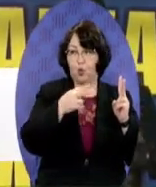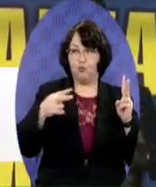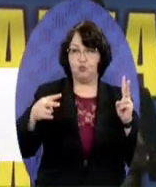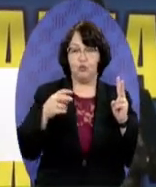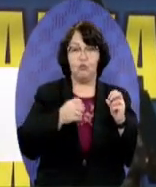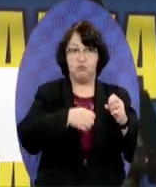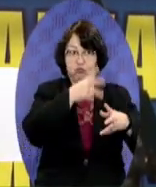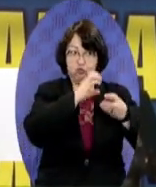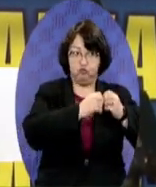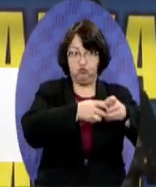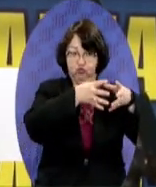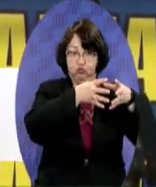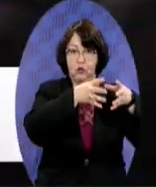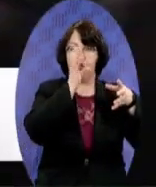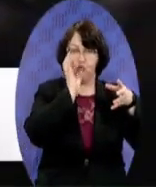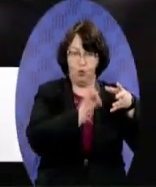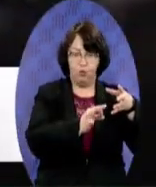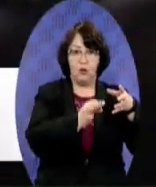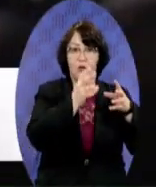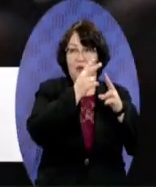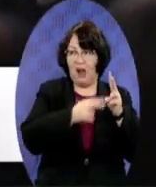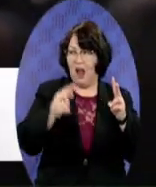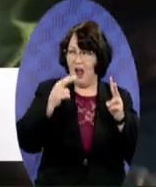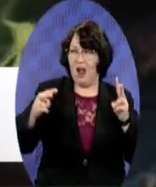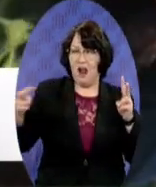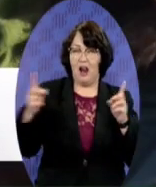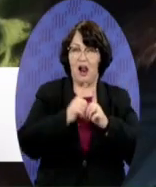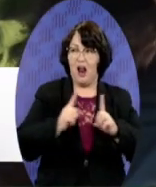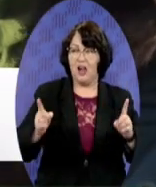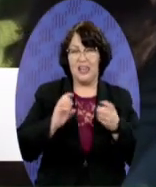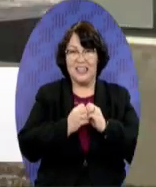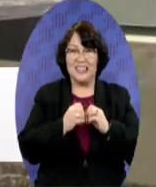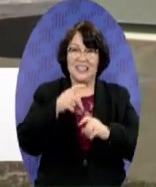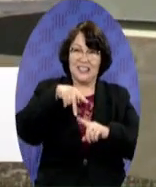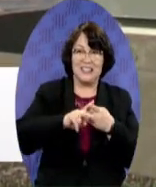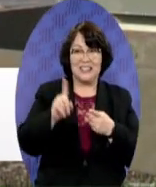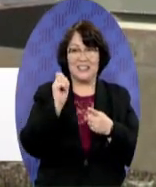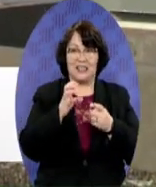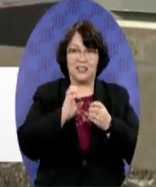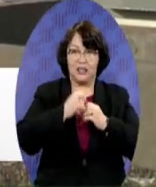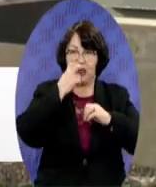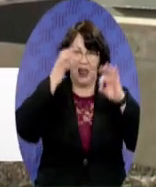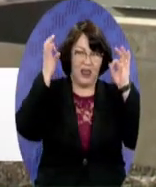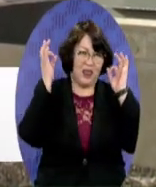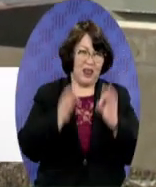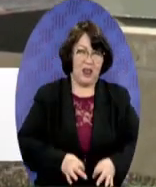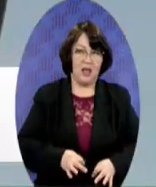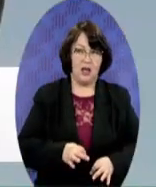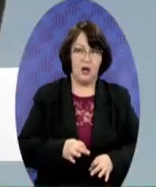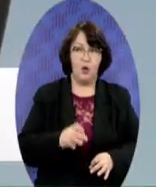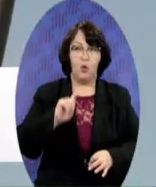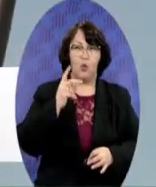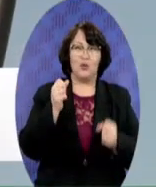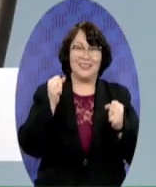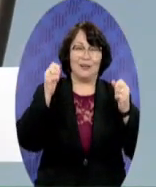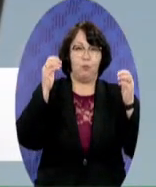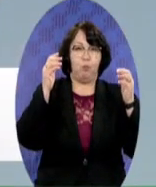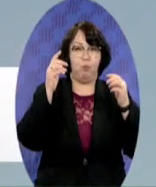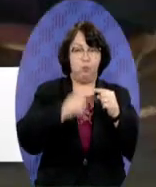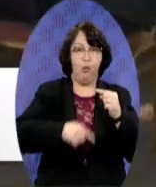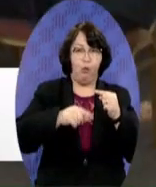боловч 26 жилийн хугацаанд одоо ямар нэг засвар үйлчилгээ хийгдэж байгаагүй. За үүнээс болоод хүчтэл нь ундаг